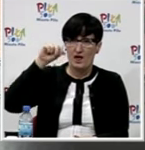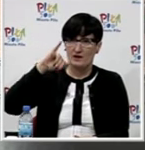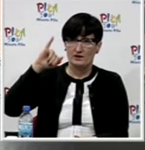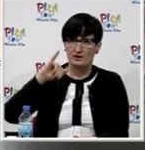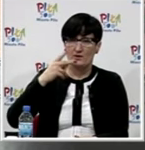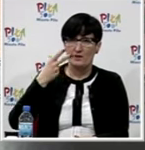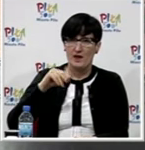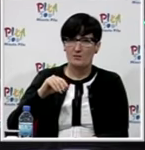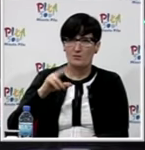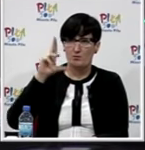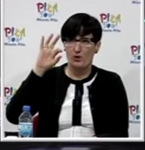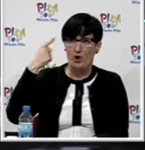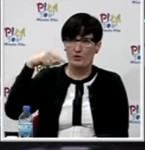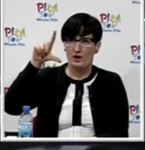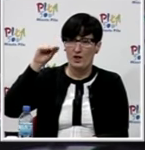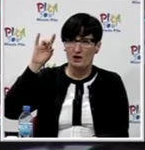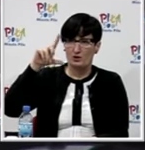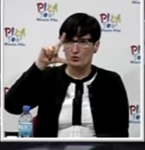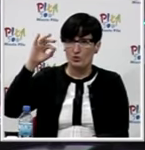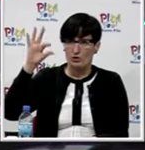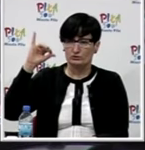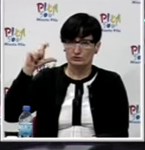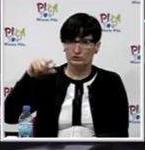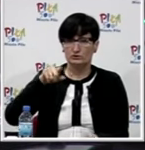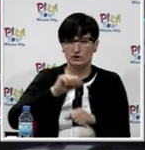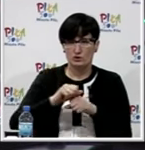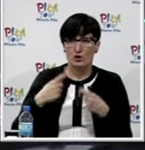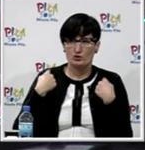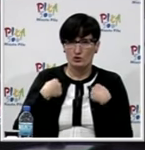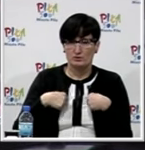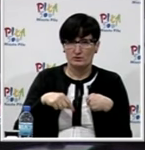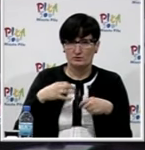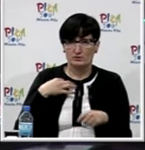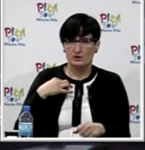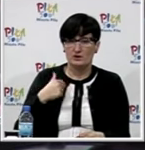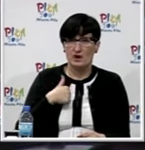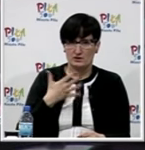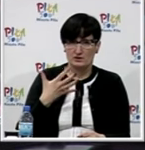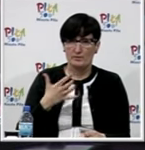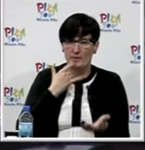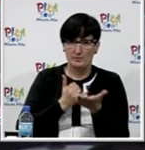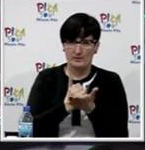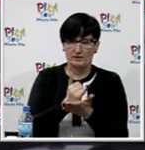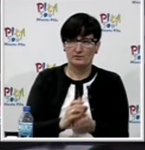dotycząca działki gruntu będącej własnością osoby fizycznej zobowiązuje mnie do zadania pytania.